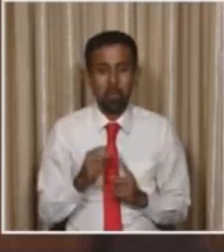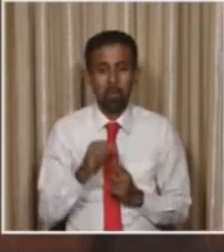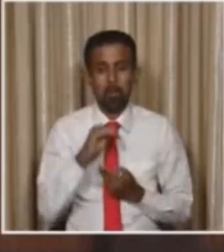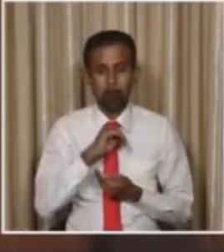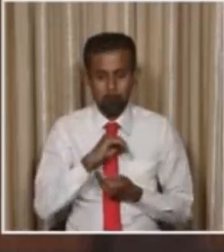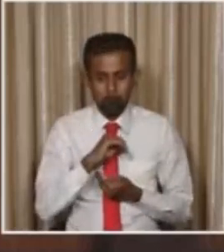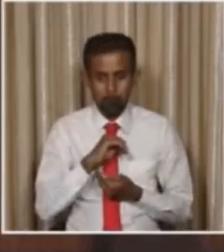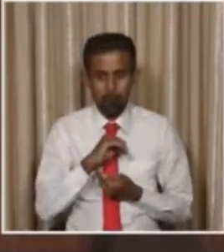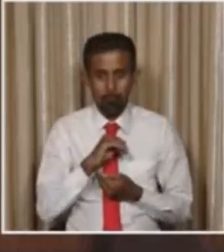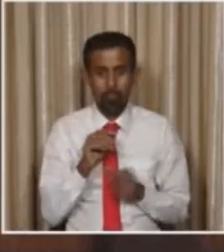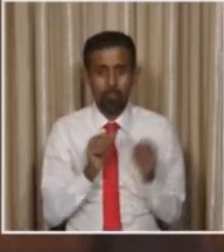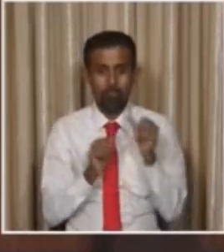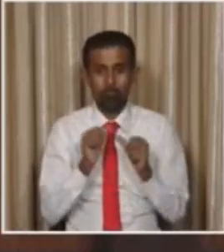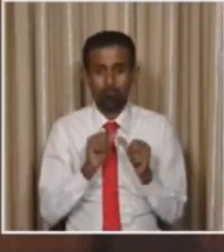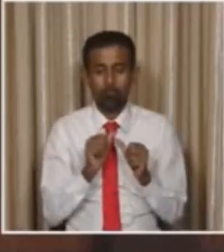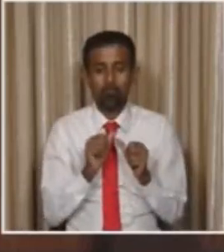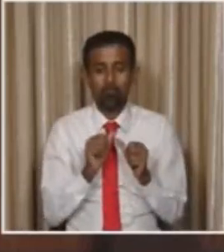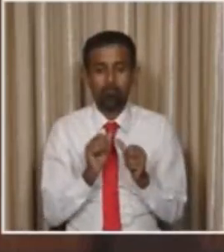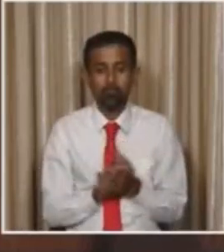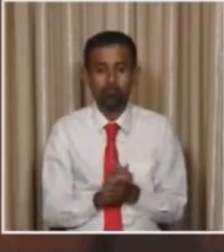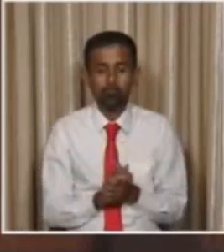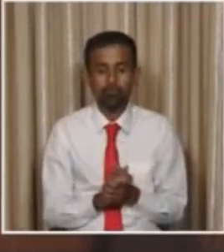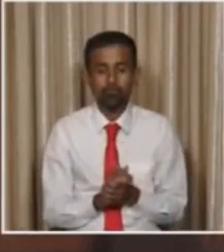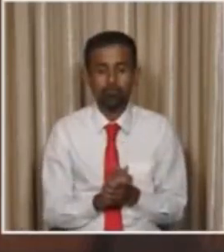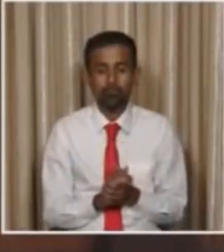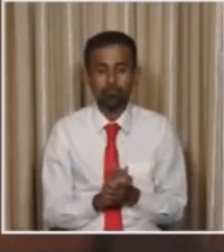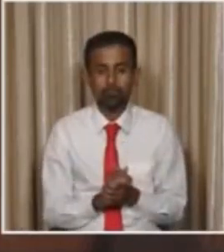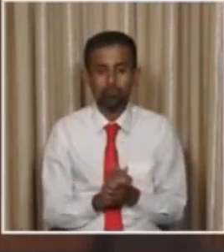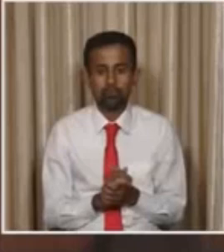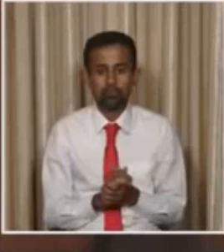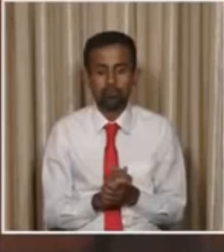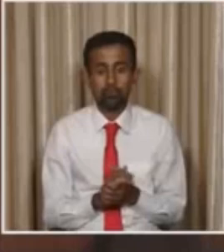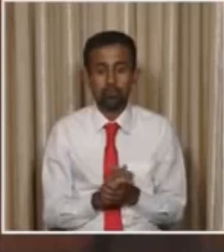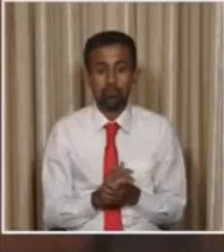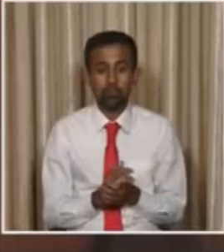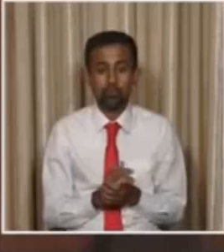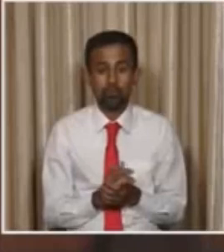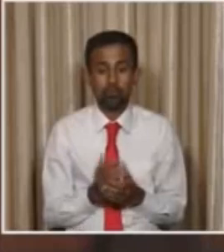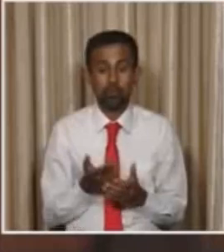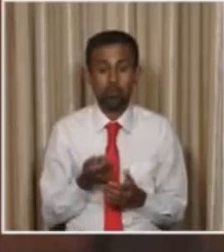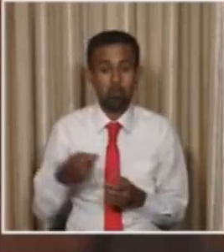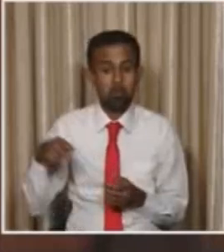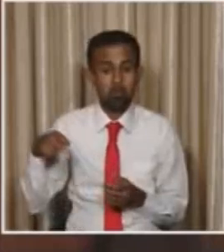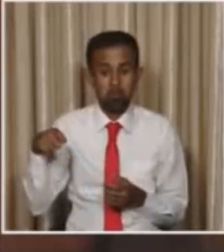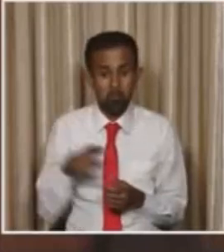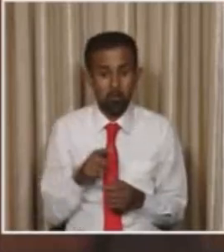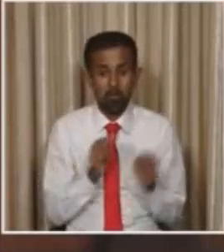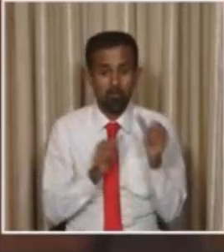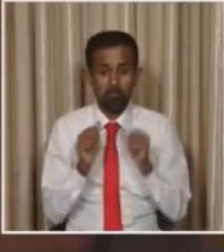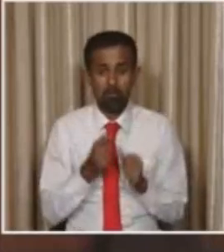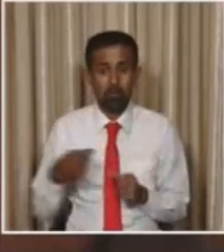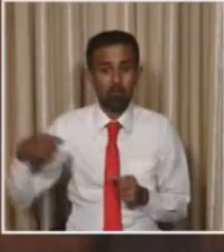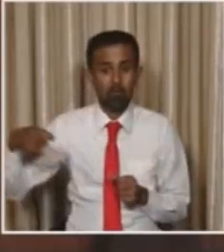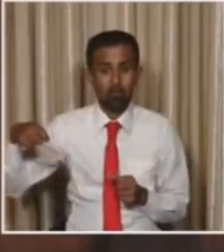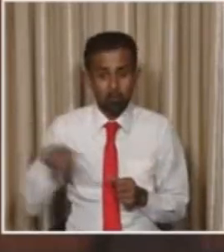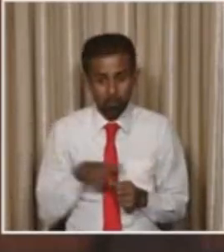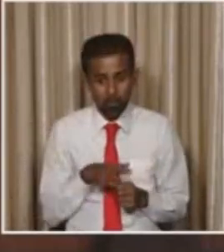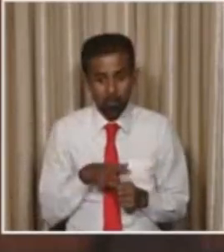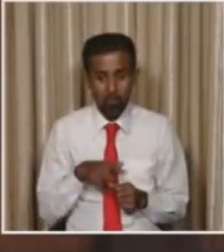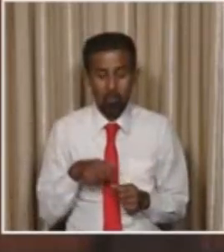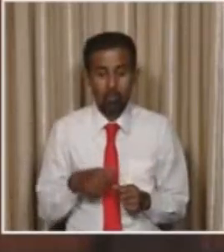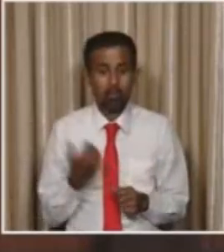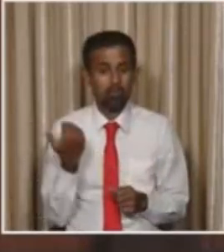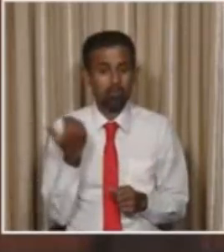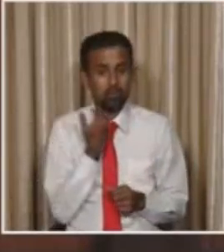எங்களுடைய தங்களுடைய உறவினர்களை குணமடைய செய்ய முடியாத நிலையில் இருக்கிறார்கள். இவ்வாறான நிலையிலே இன்று அதுவும் இது வேடிக்கையான விஷயம். இதை கொண்டு